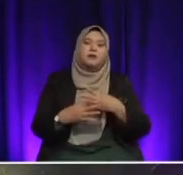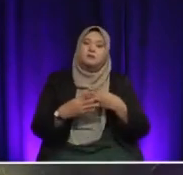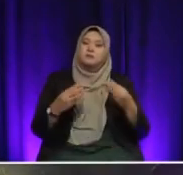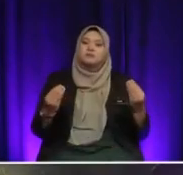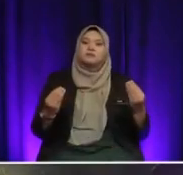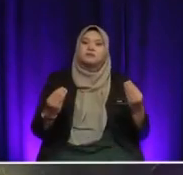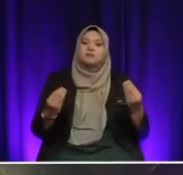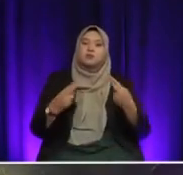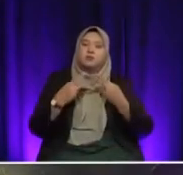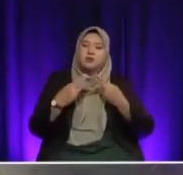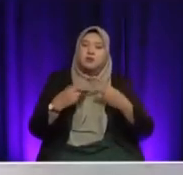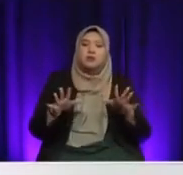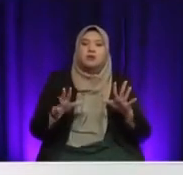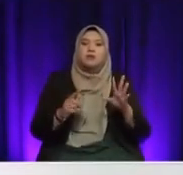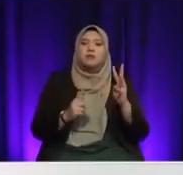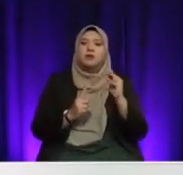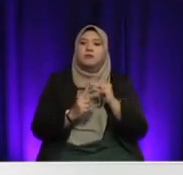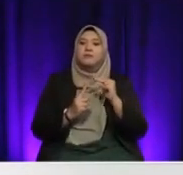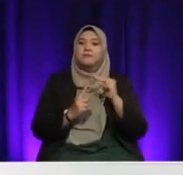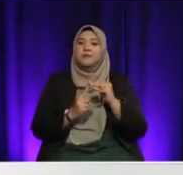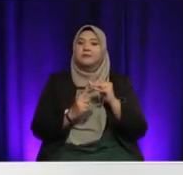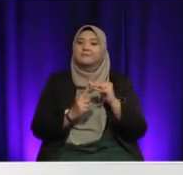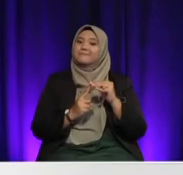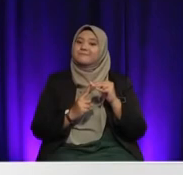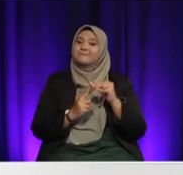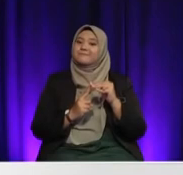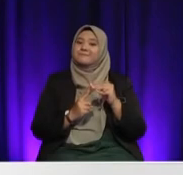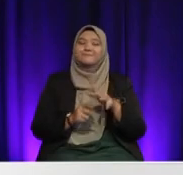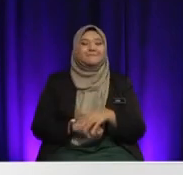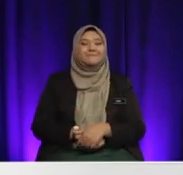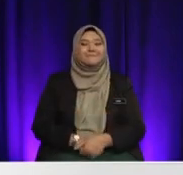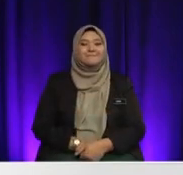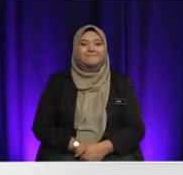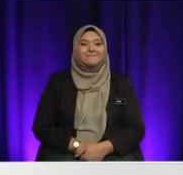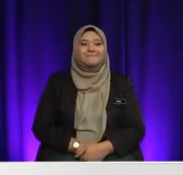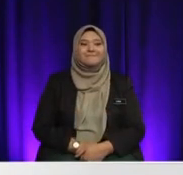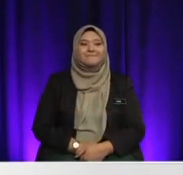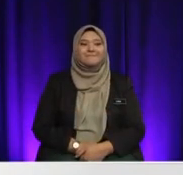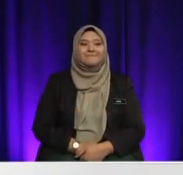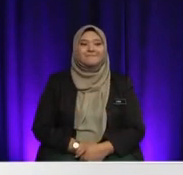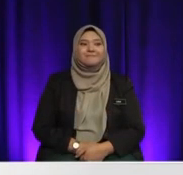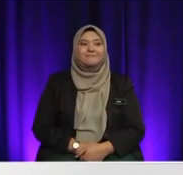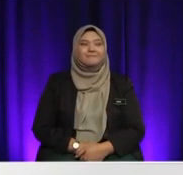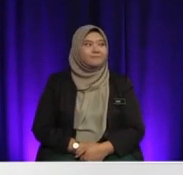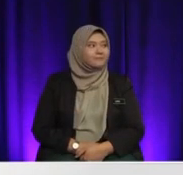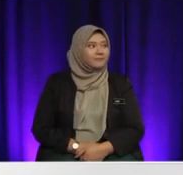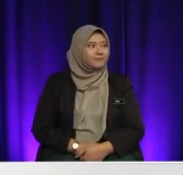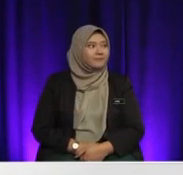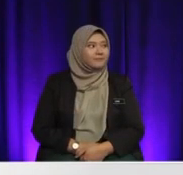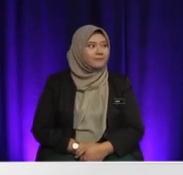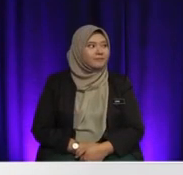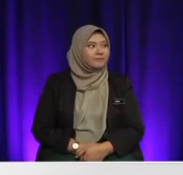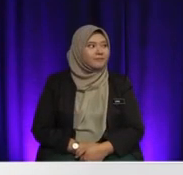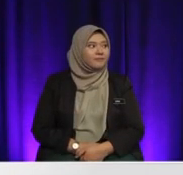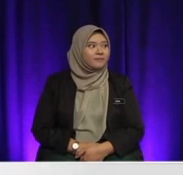dia. Perlu saya buka bahagian rumus ke? Okey. Kos upah. Nanti ada kos upah, kos overhead kat